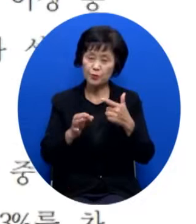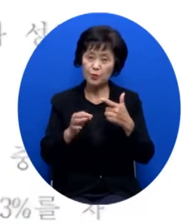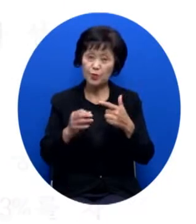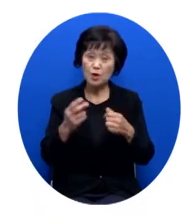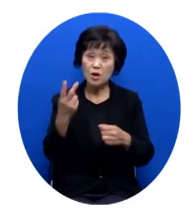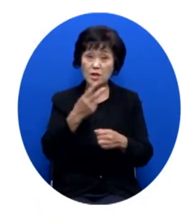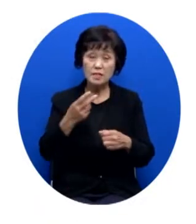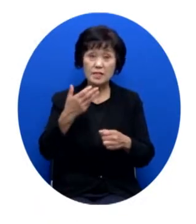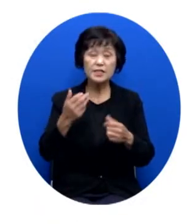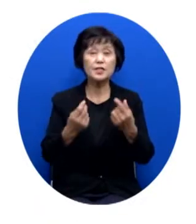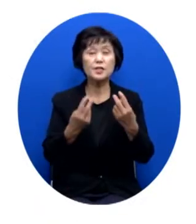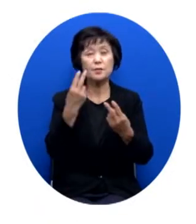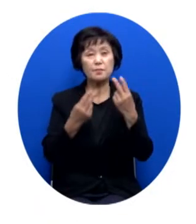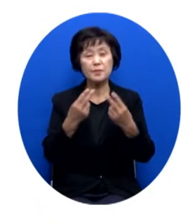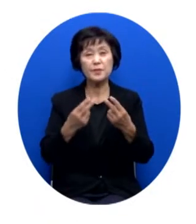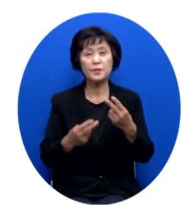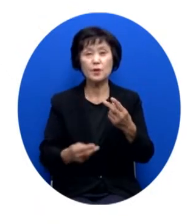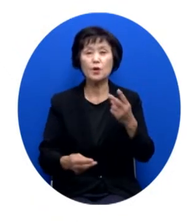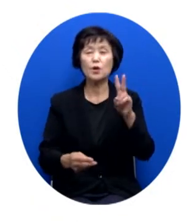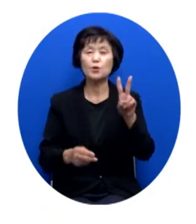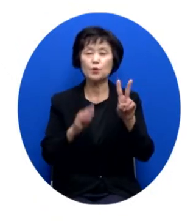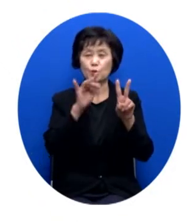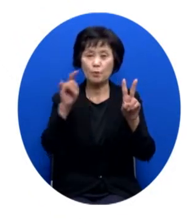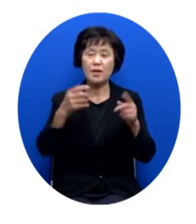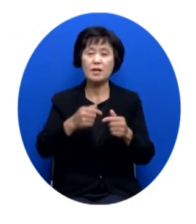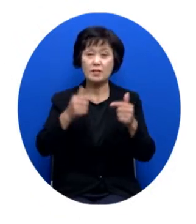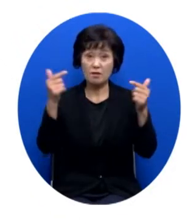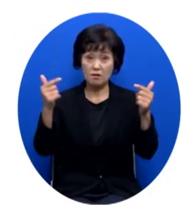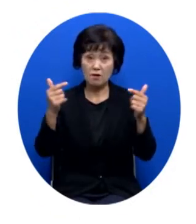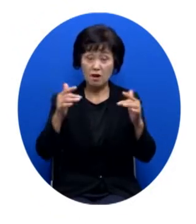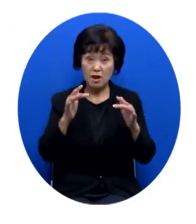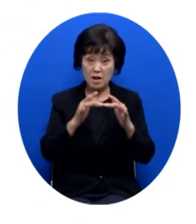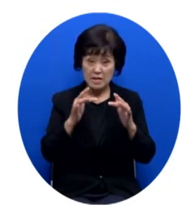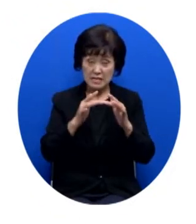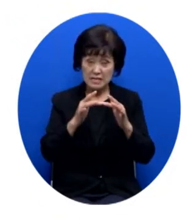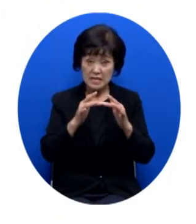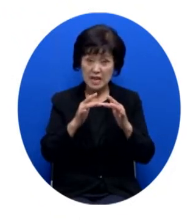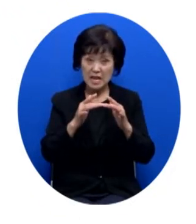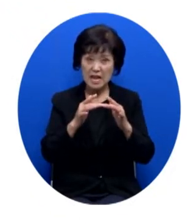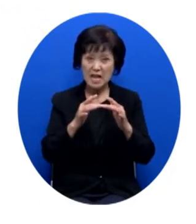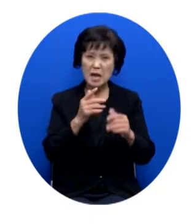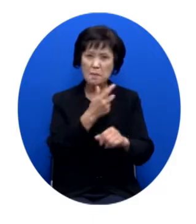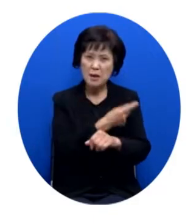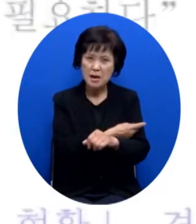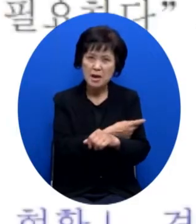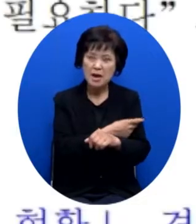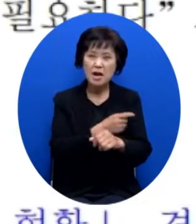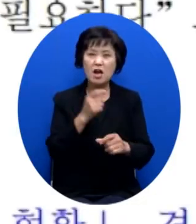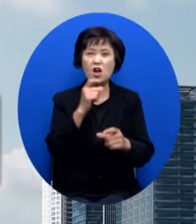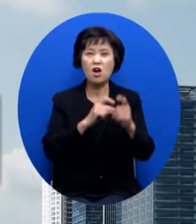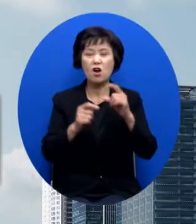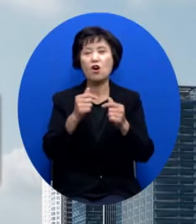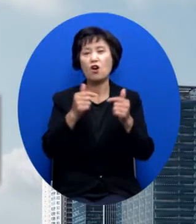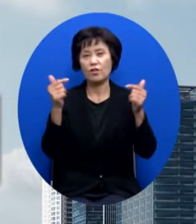넘게 늘어난 것으로 집계됐습니다. 특히 인터넷 사범의 비중이 크게 늘어난 것으로 조사됐습니다.